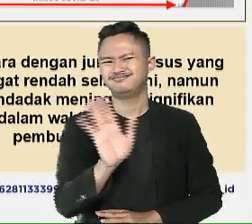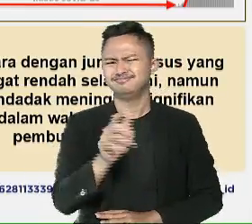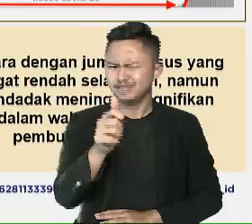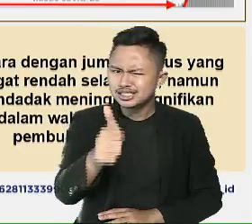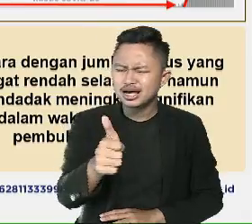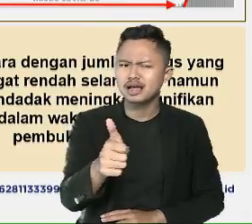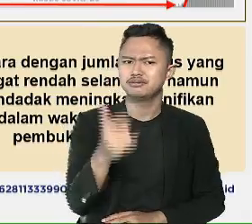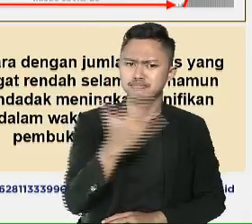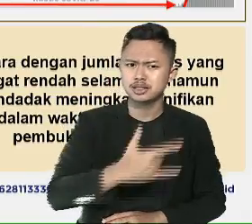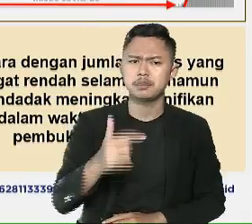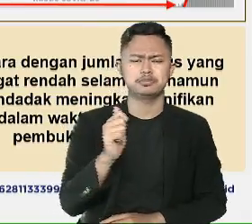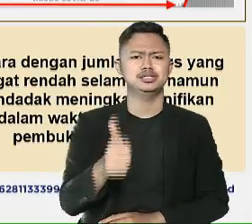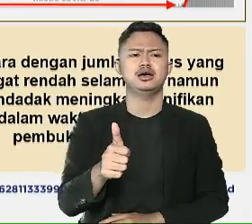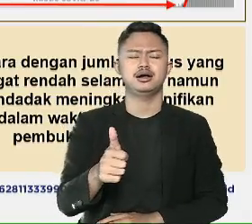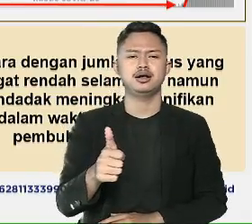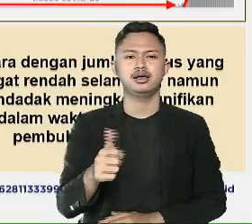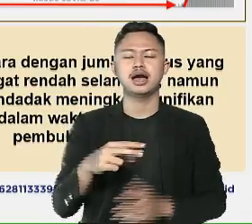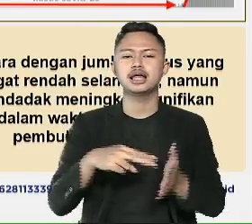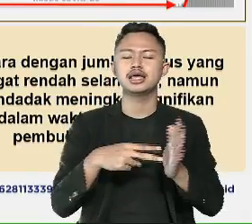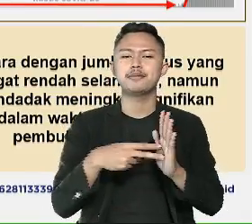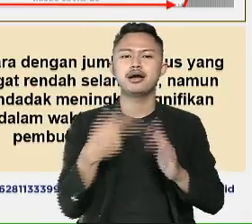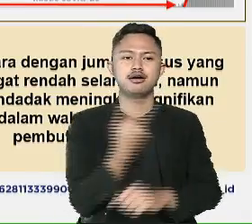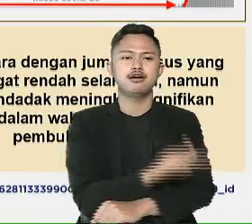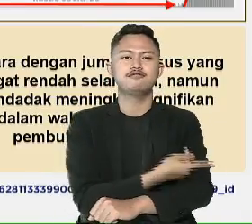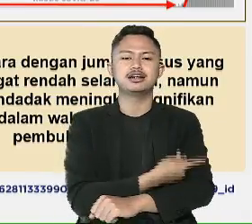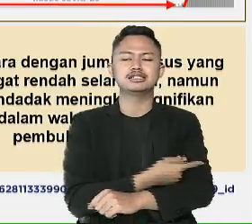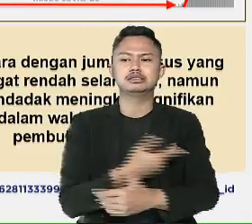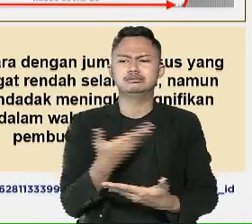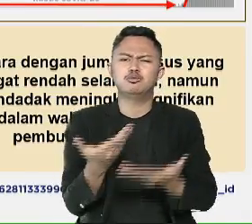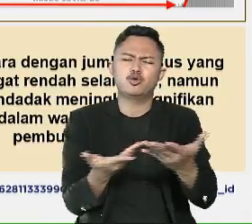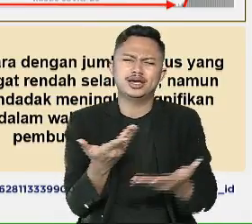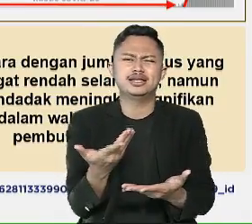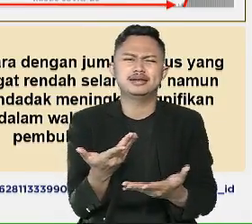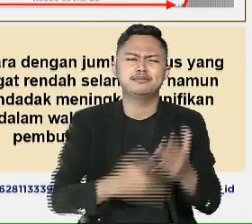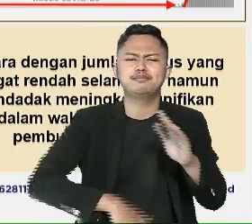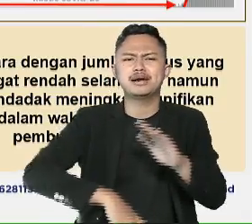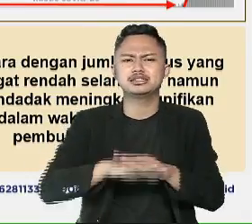dan peningkatan cakupan vaksinasinya tidak dilakukan dengan baik.